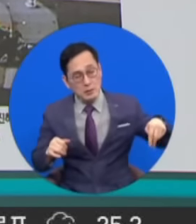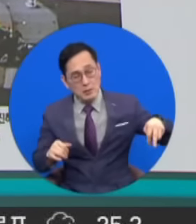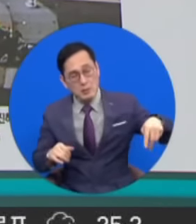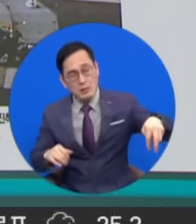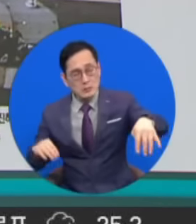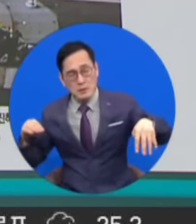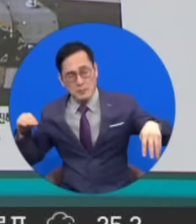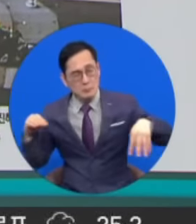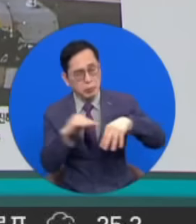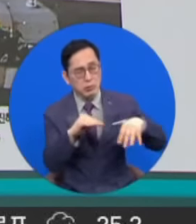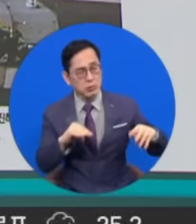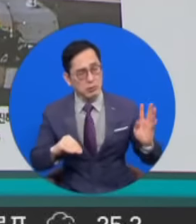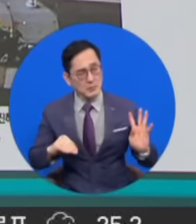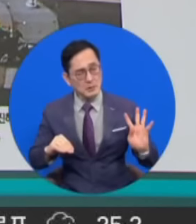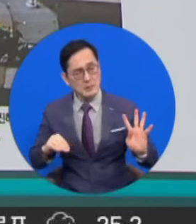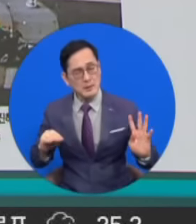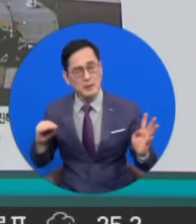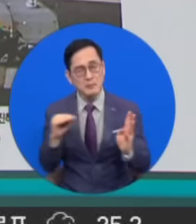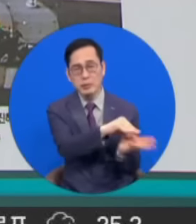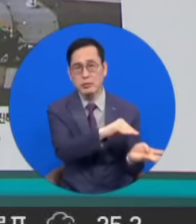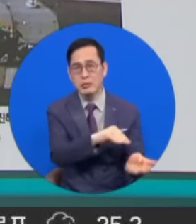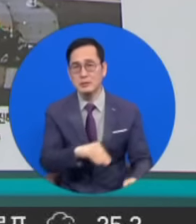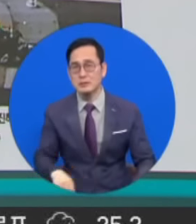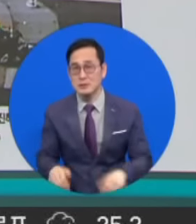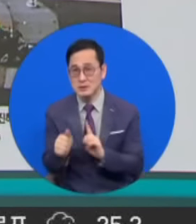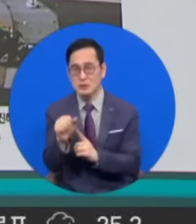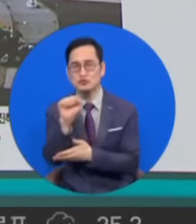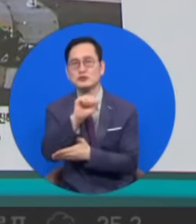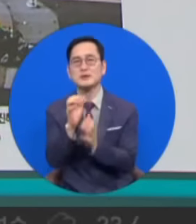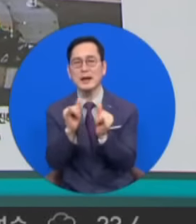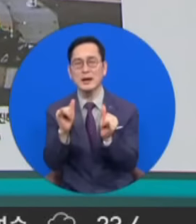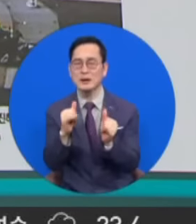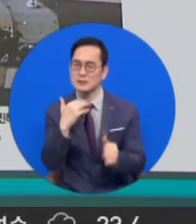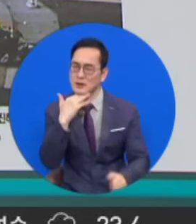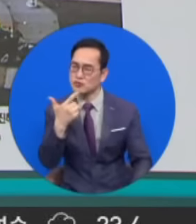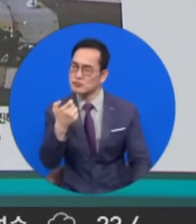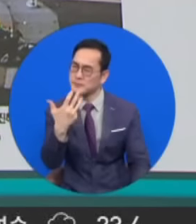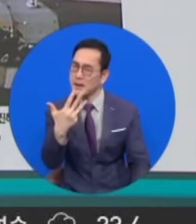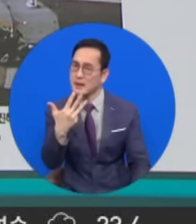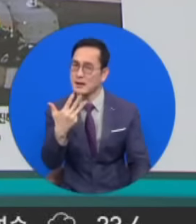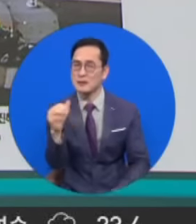68세 남성이 운전자였습니다. 운전자는 급발진을 주장하고 있습니다.